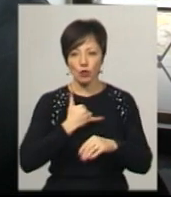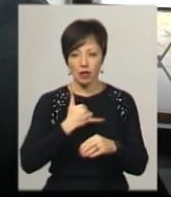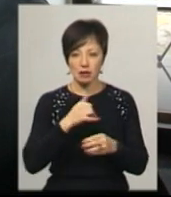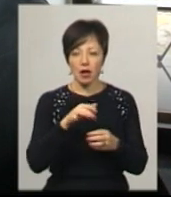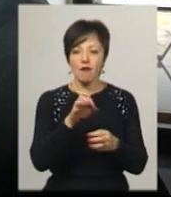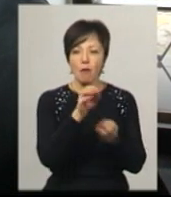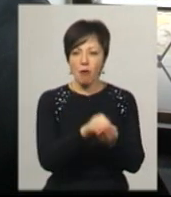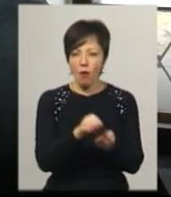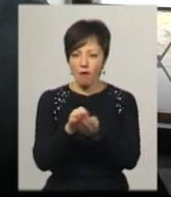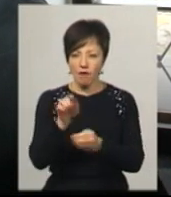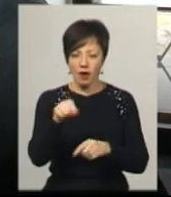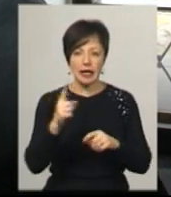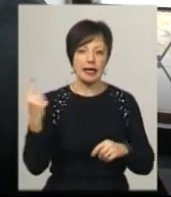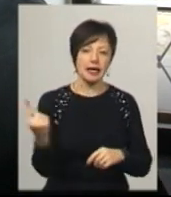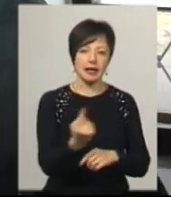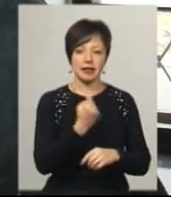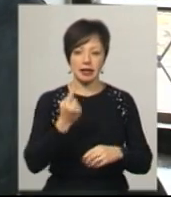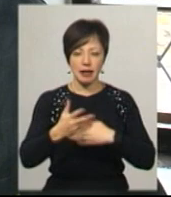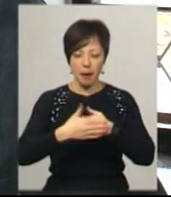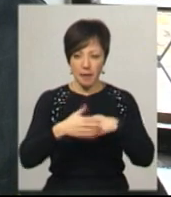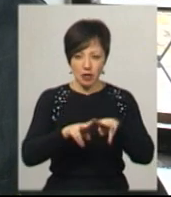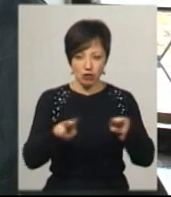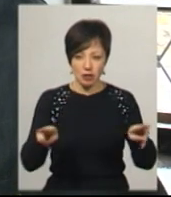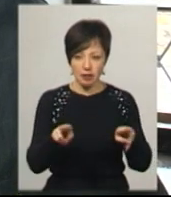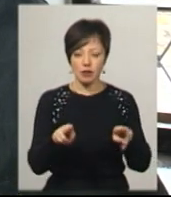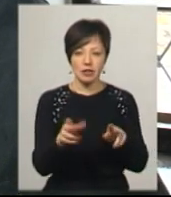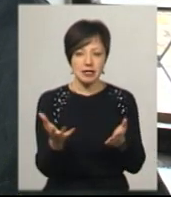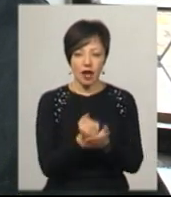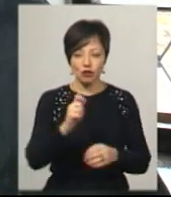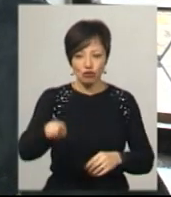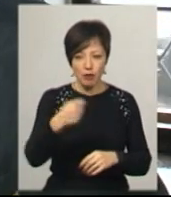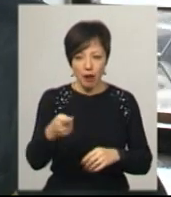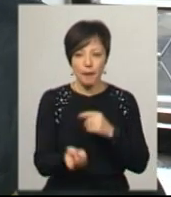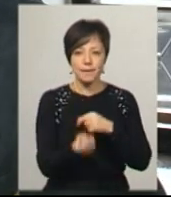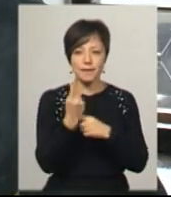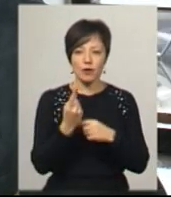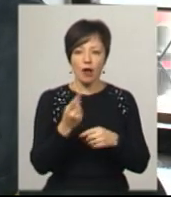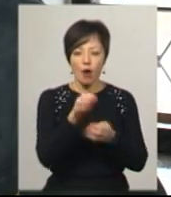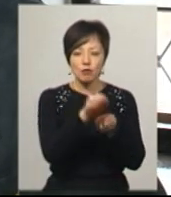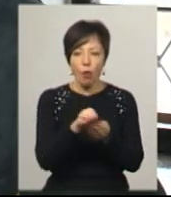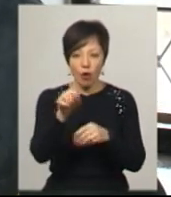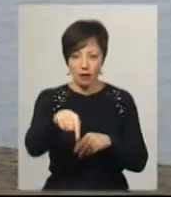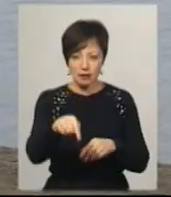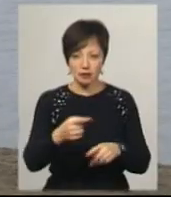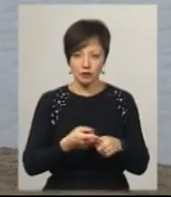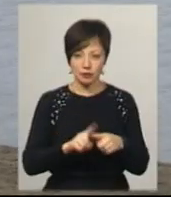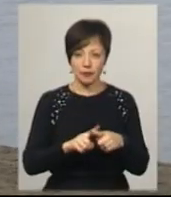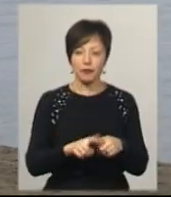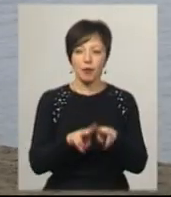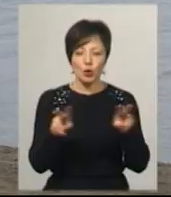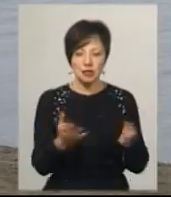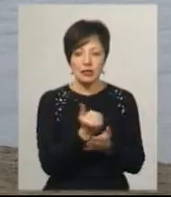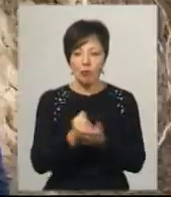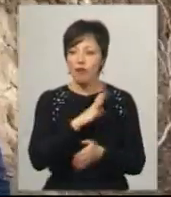похованнях. Зокрема, єдині і наближені аналогії до знайденого черпака, вони походять саме з могильника в Шовданеште. Подібні